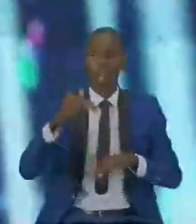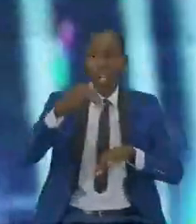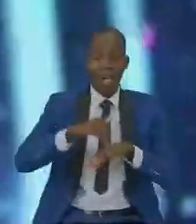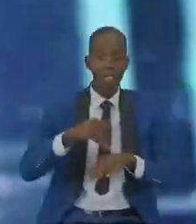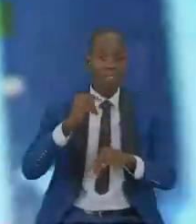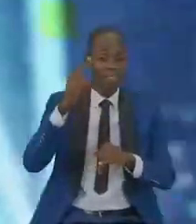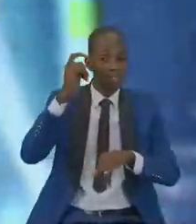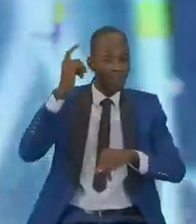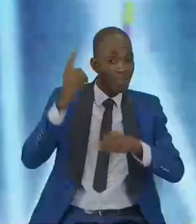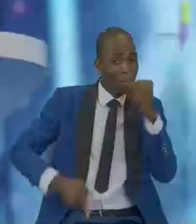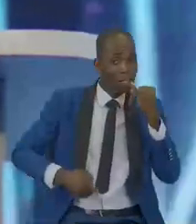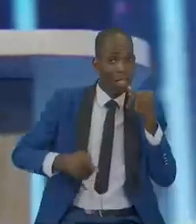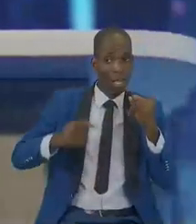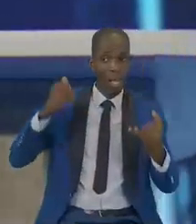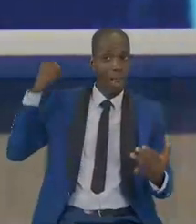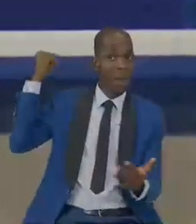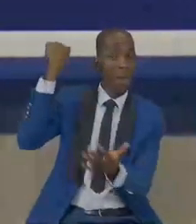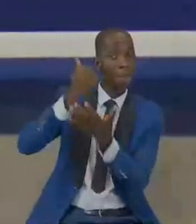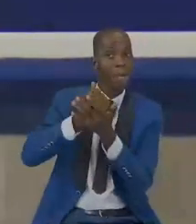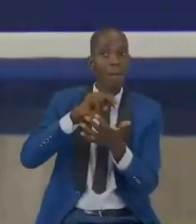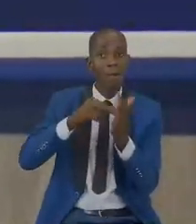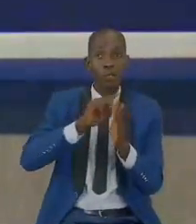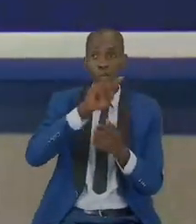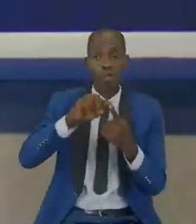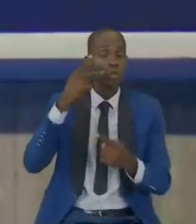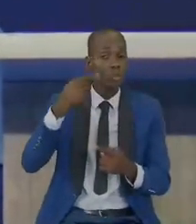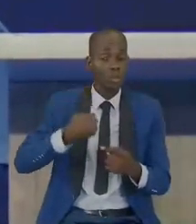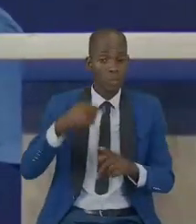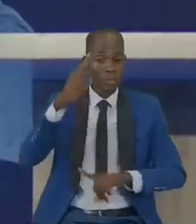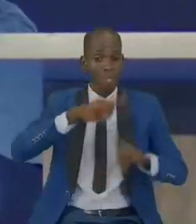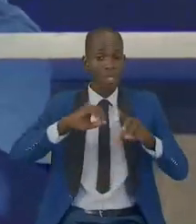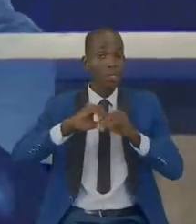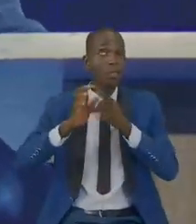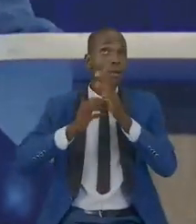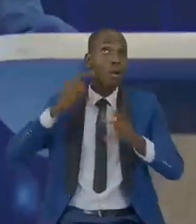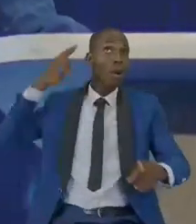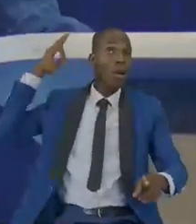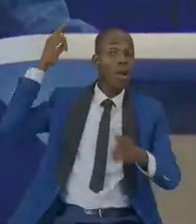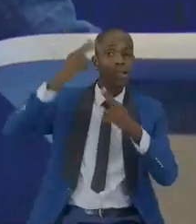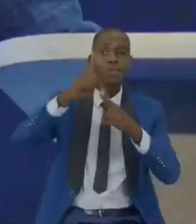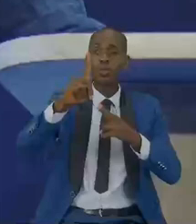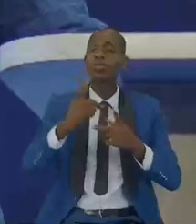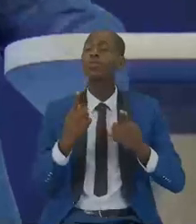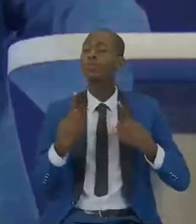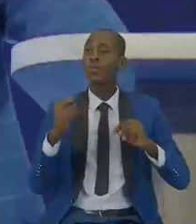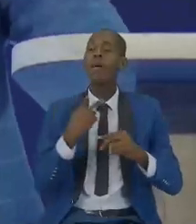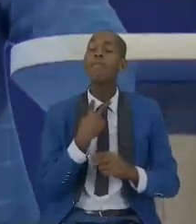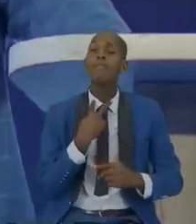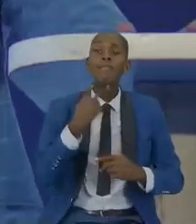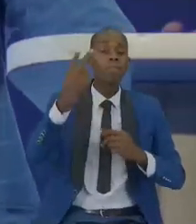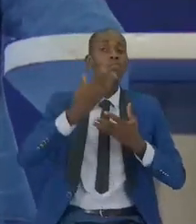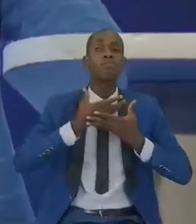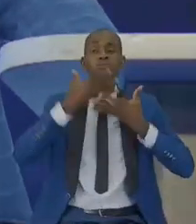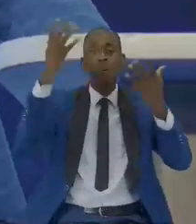s'accomplir dans votre vie. Au dernier amen, vous allez vous examiner et vous allez découvrir